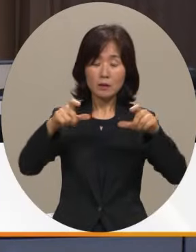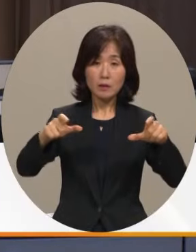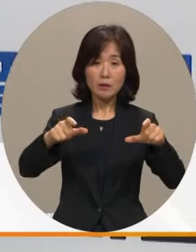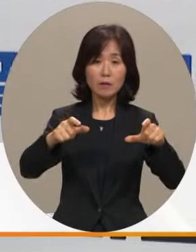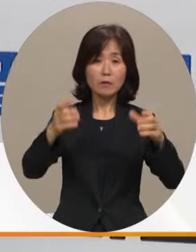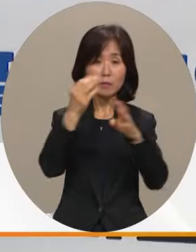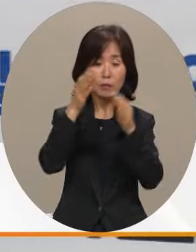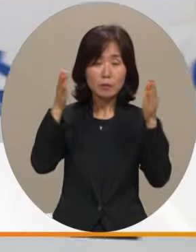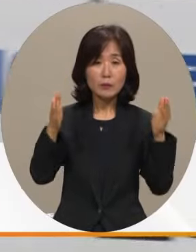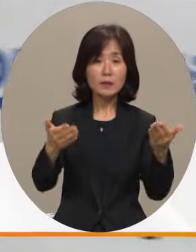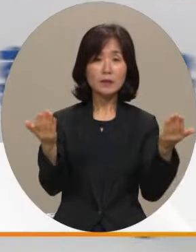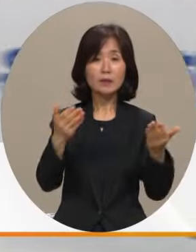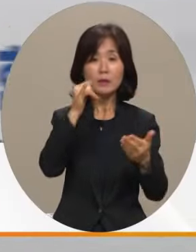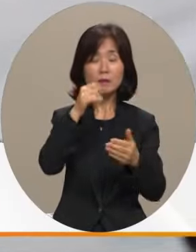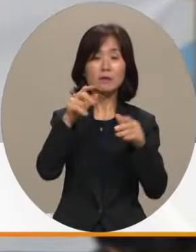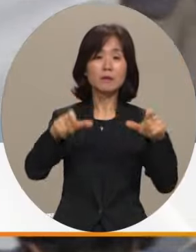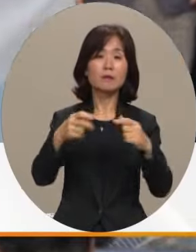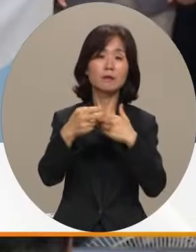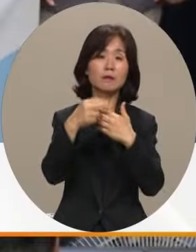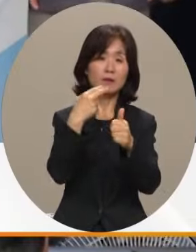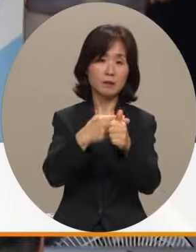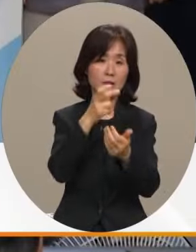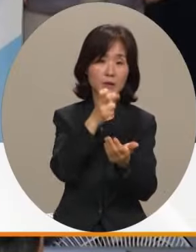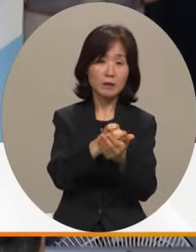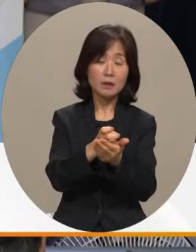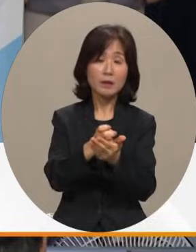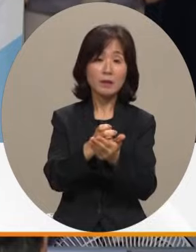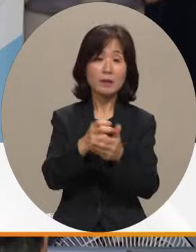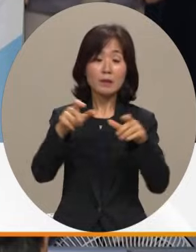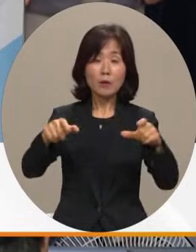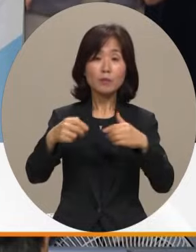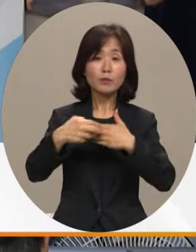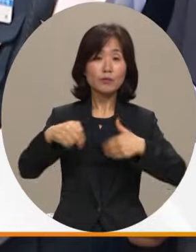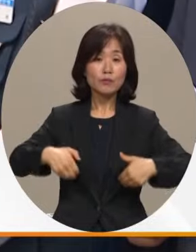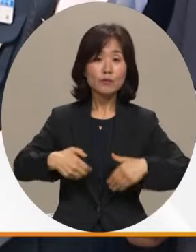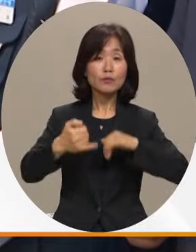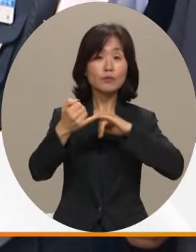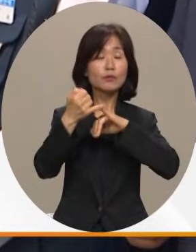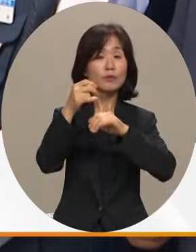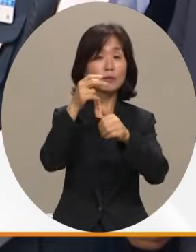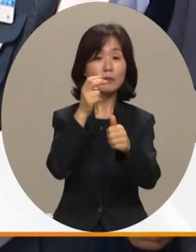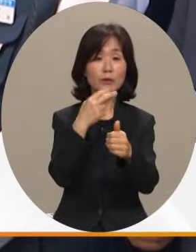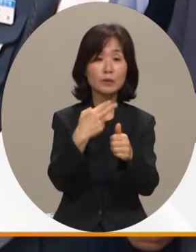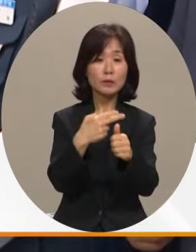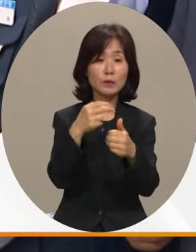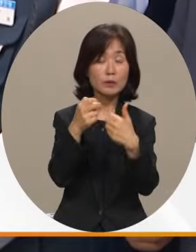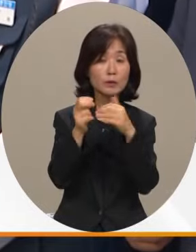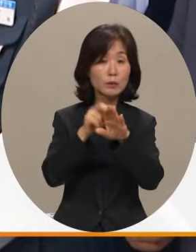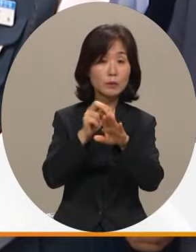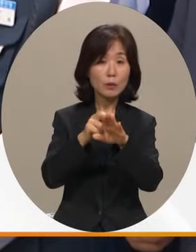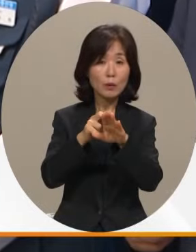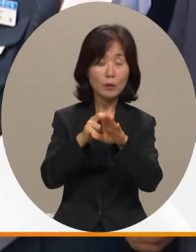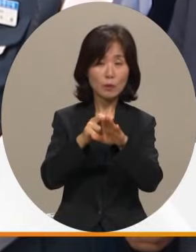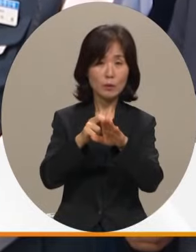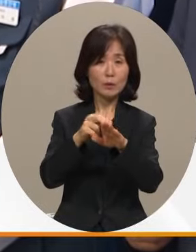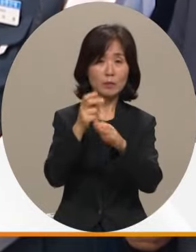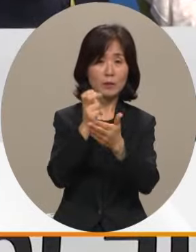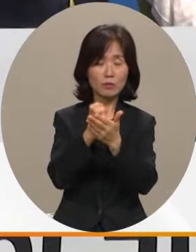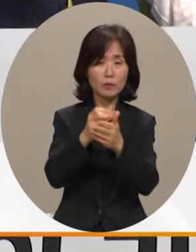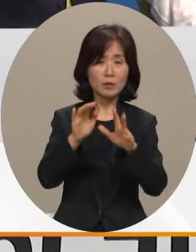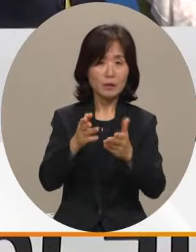의무적으로 근무하도록 하는 지역의사제와 지역 필수 의료를 담당할 공공의대 신설도 이번 국회에서 다시 추진됩니다.